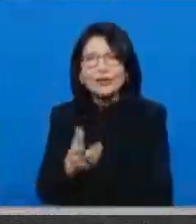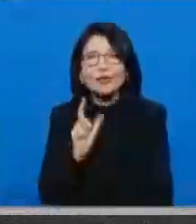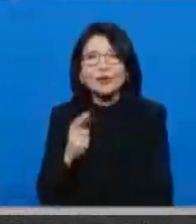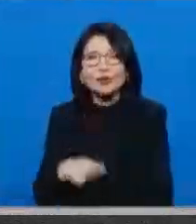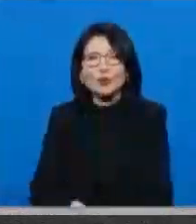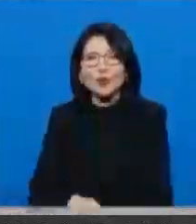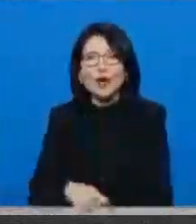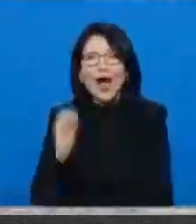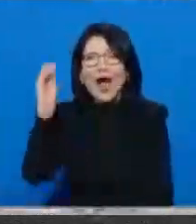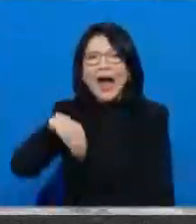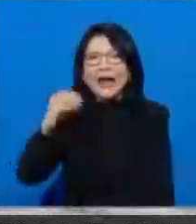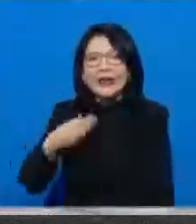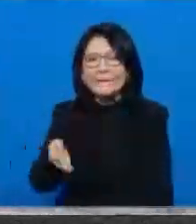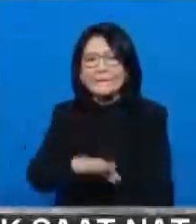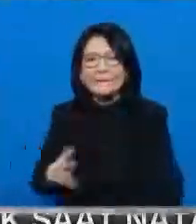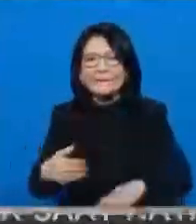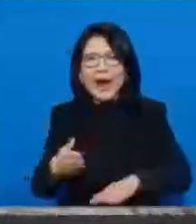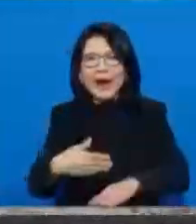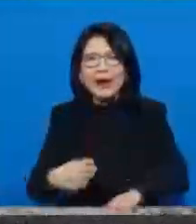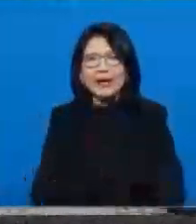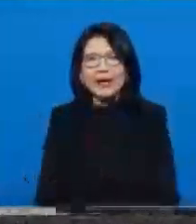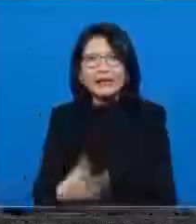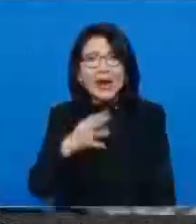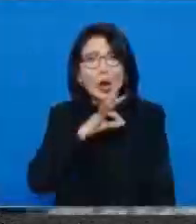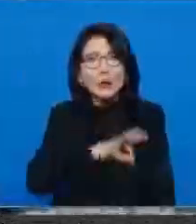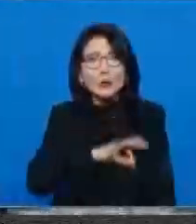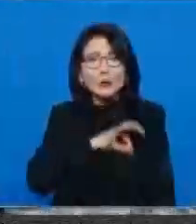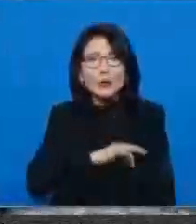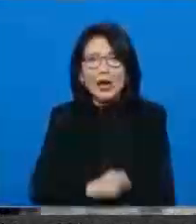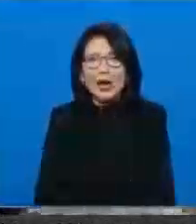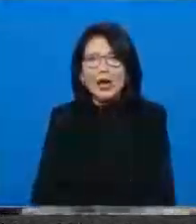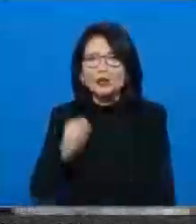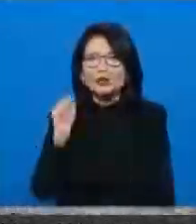Kini, omset dari setiap penjualan ayam kampung untuk pedaging mencapai jutaan rupiah.